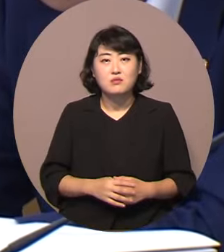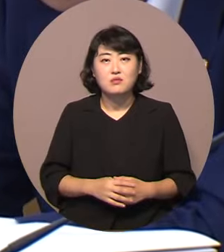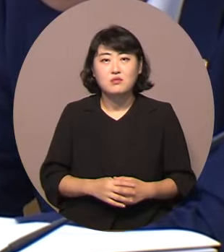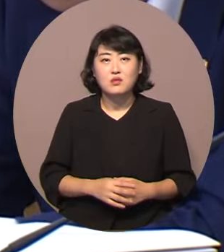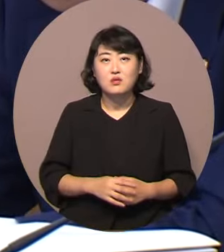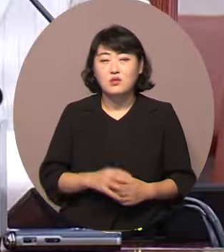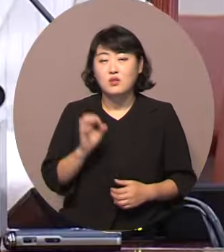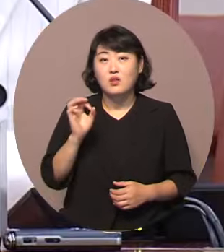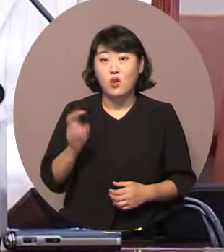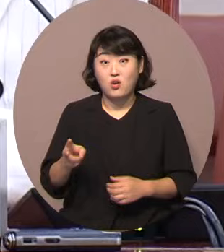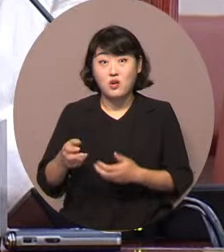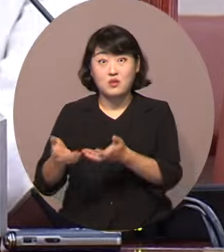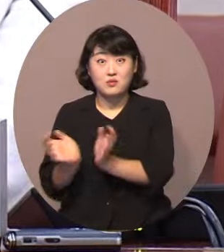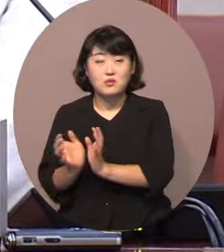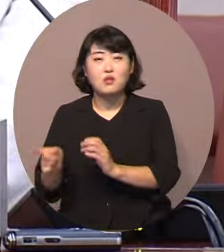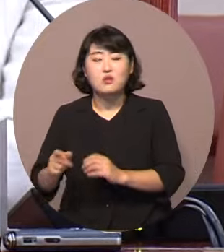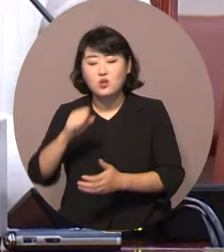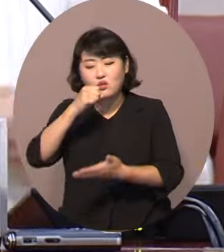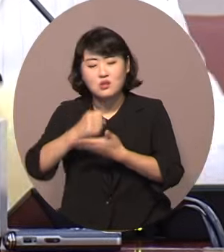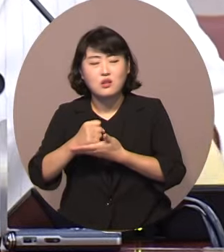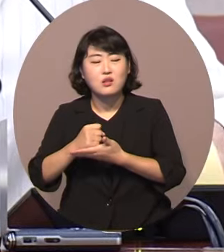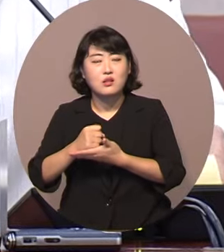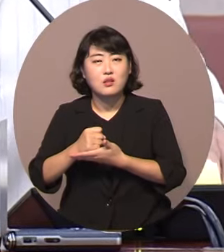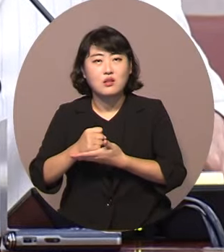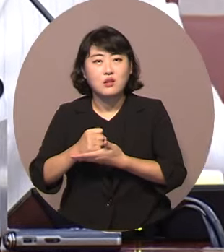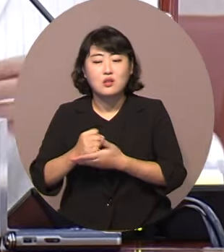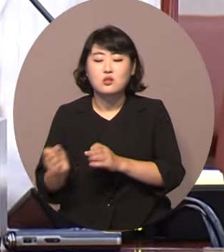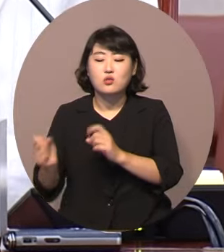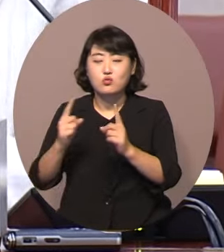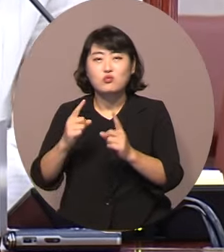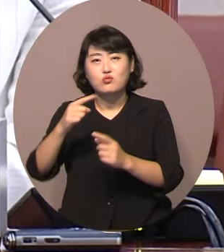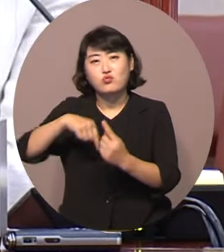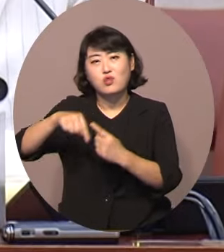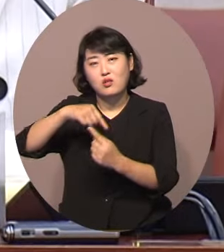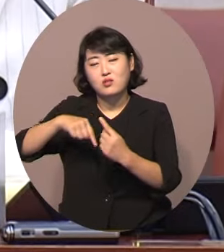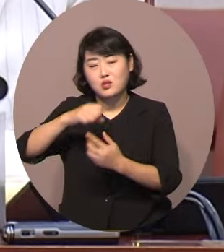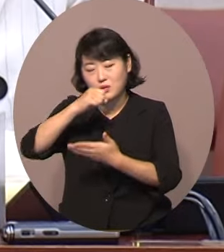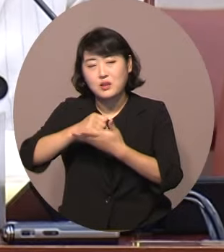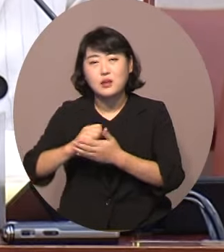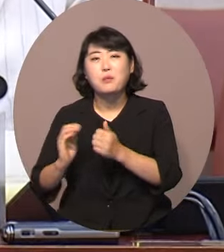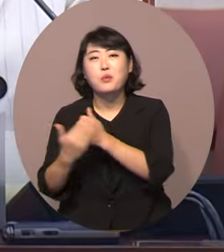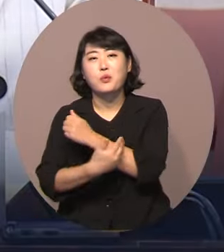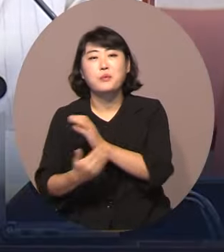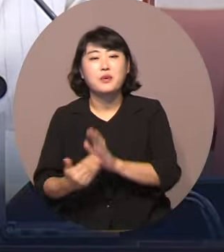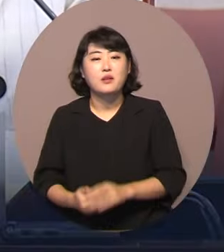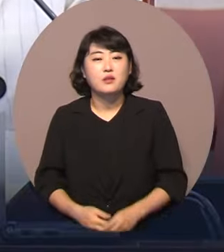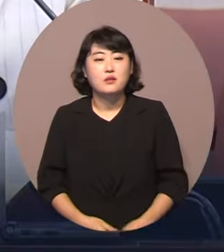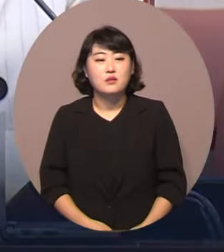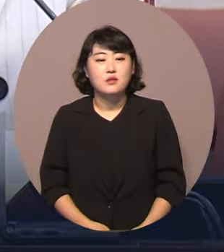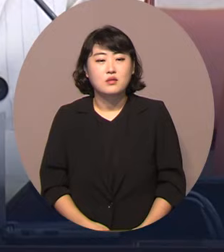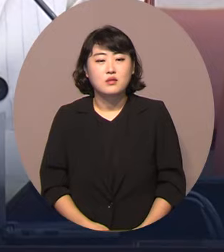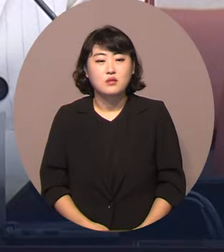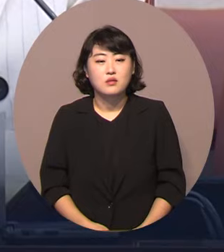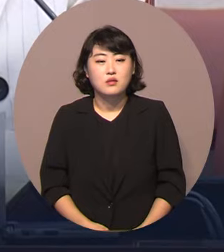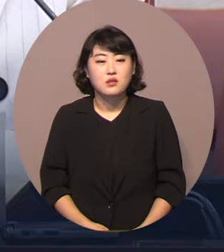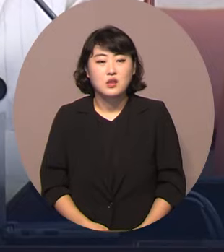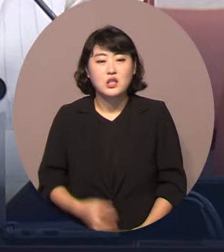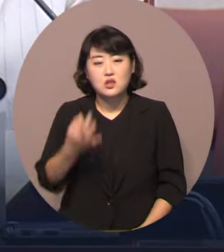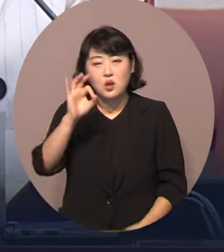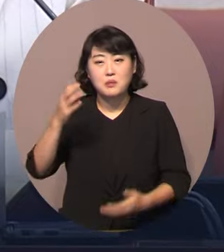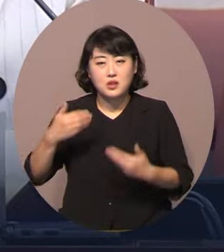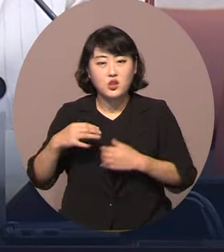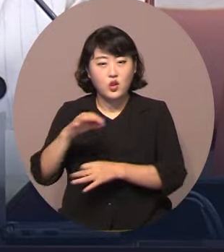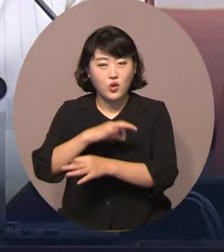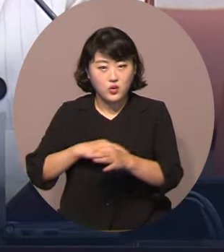후보자가 공영방송 정상화에 적임자라며 방어에 나섰습니다 후보자가 인정받아야 될 경마도 매도당하고